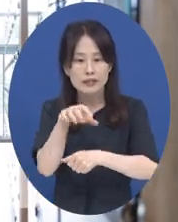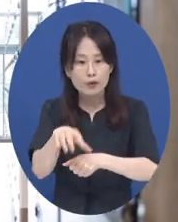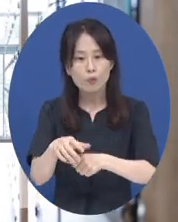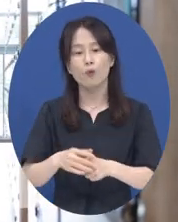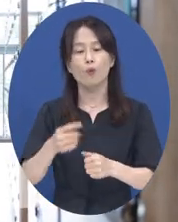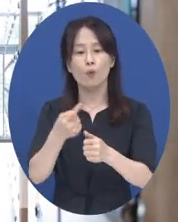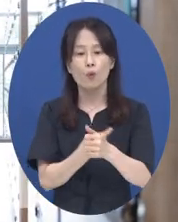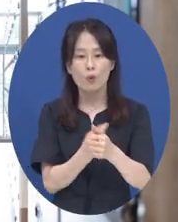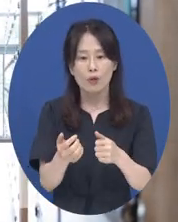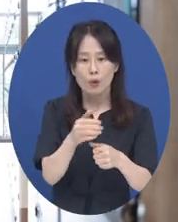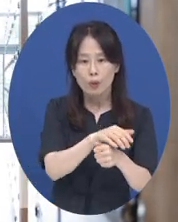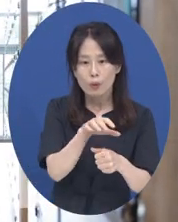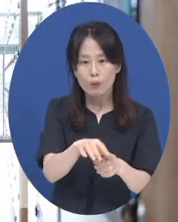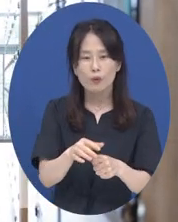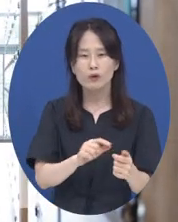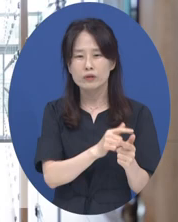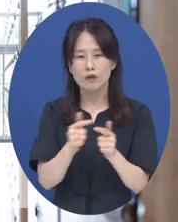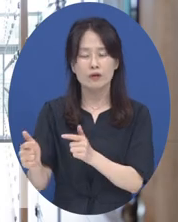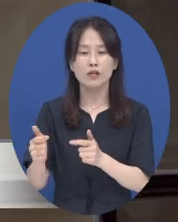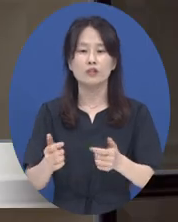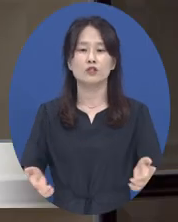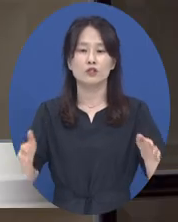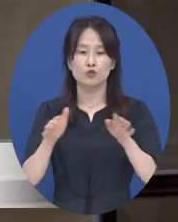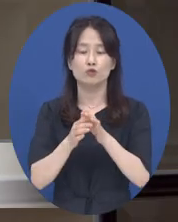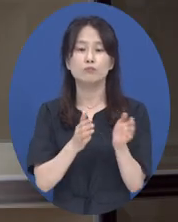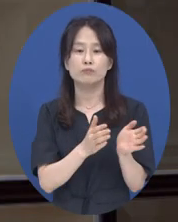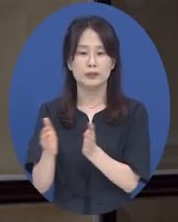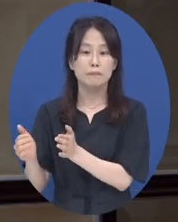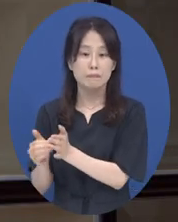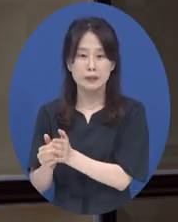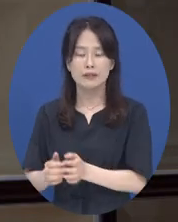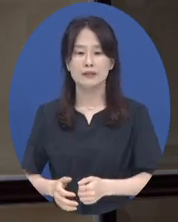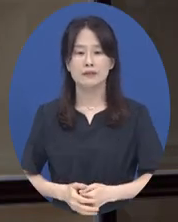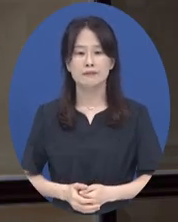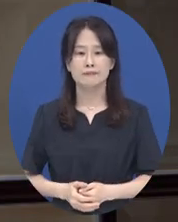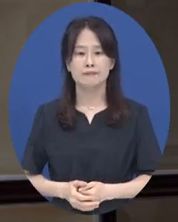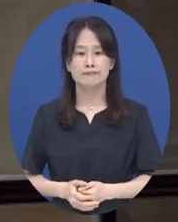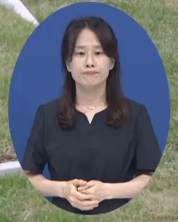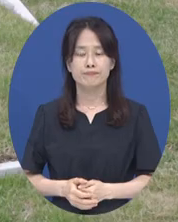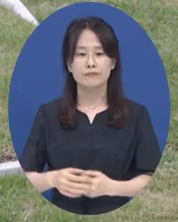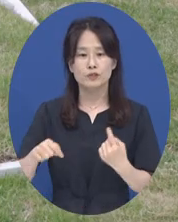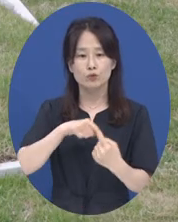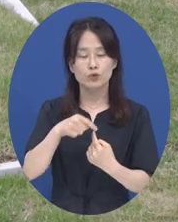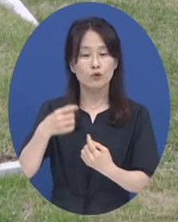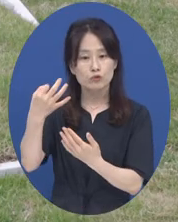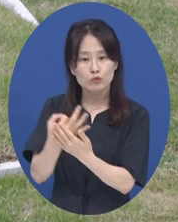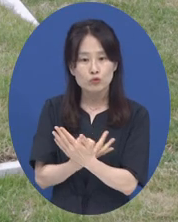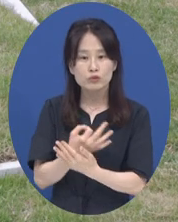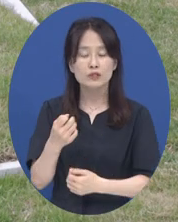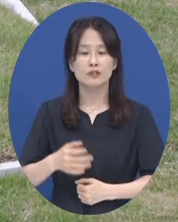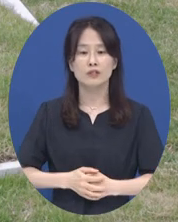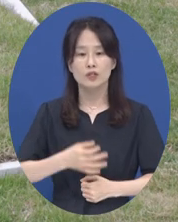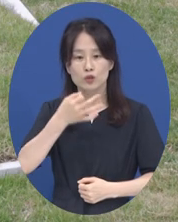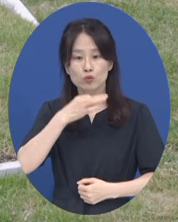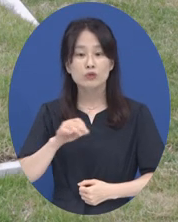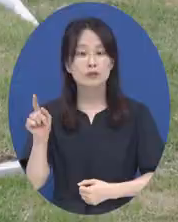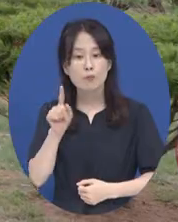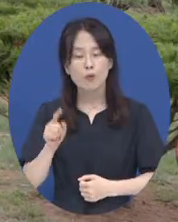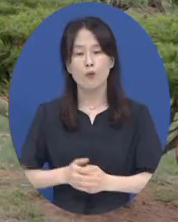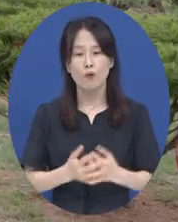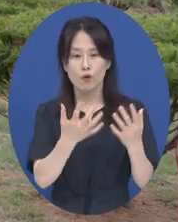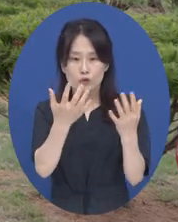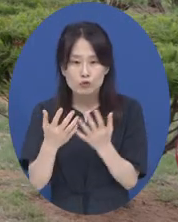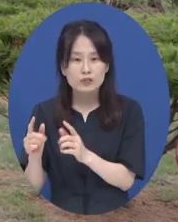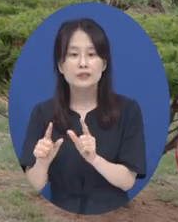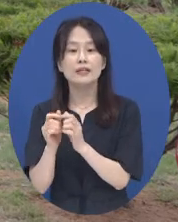장례식장, 자연장지, 봉안시설 등을 갖춘 종합장사시설로 조성됐습니다. 운영으로 발생하는 수익과